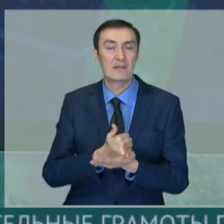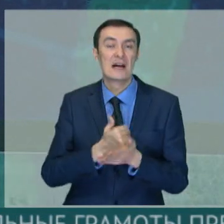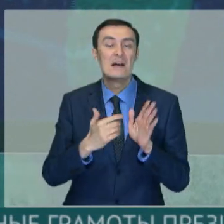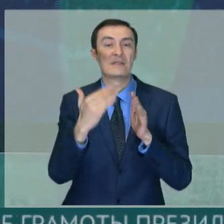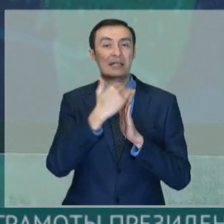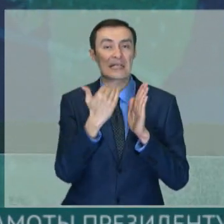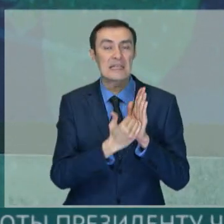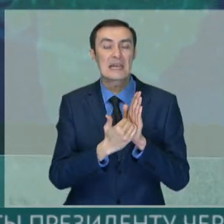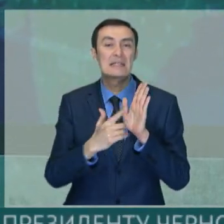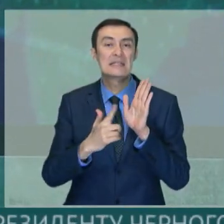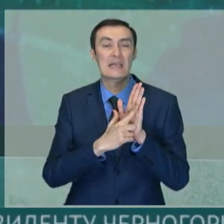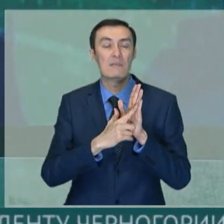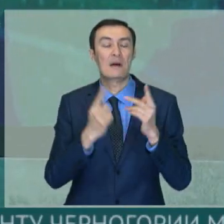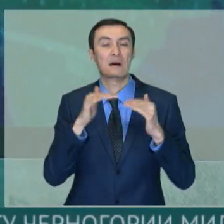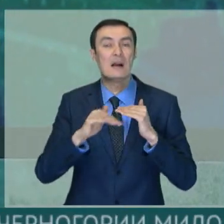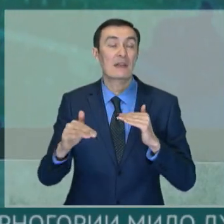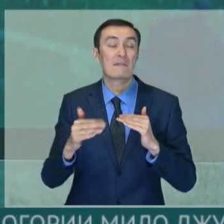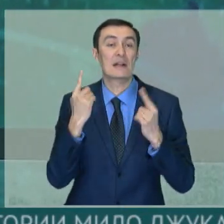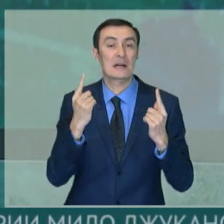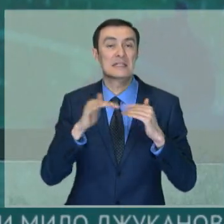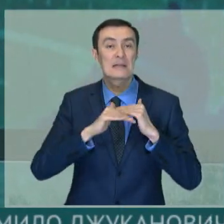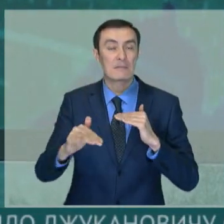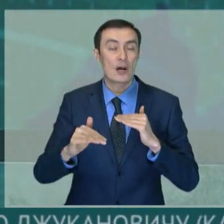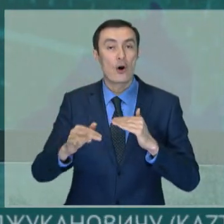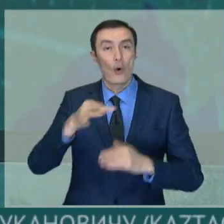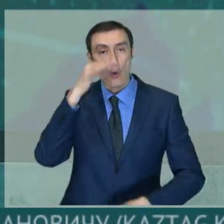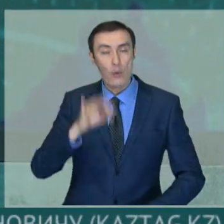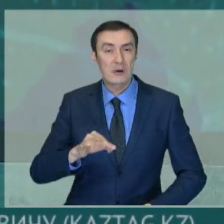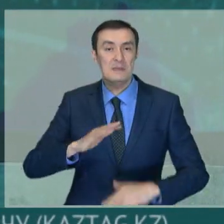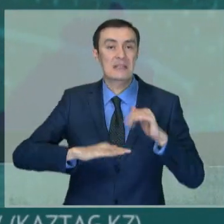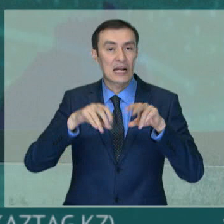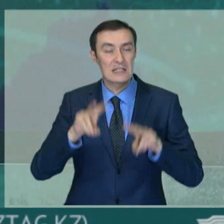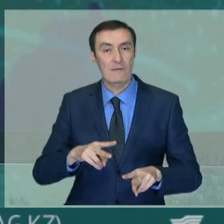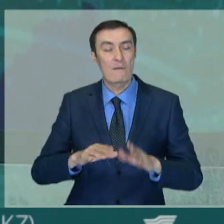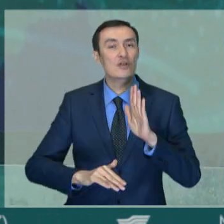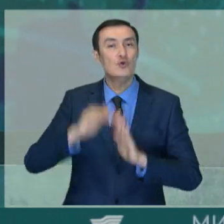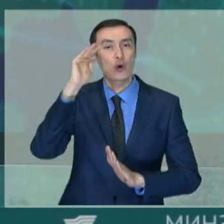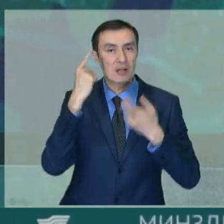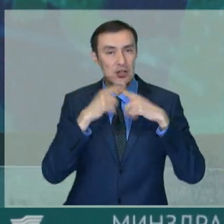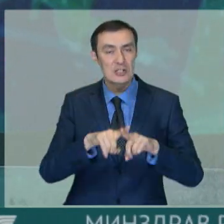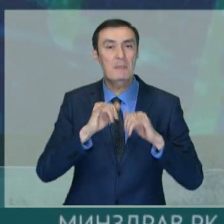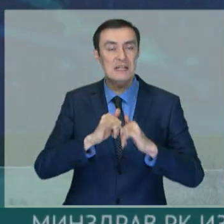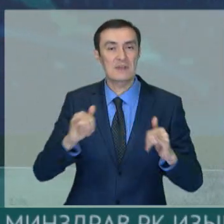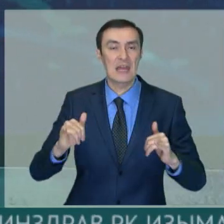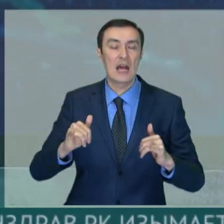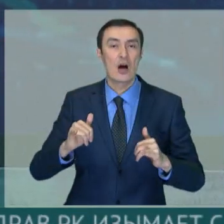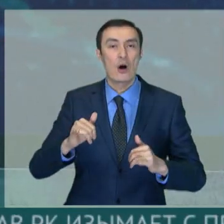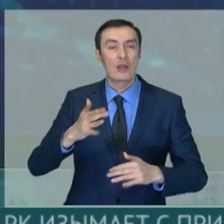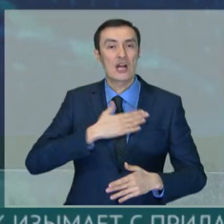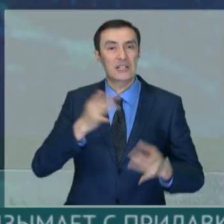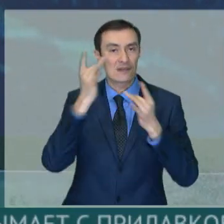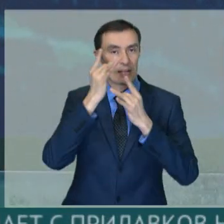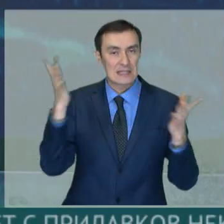статье «7 граней Великой степи», достижения умельцев свидетельствовали о высоком технологическом развитии степных